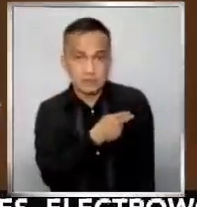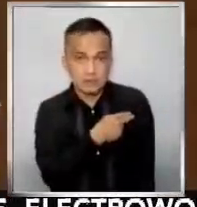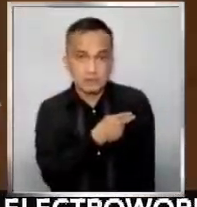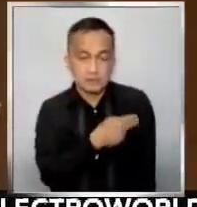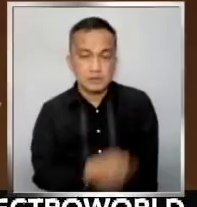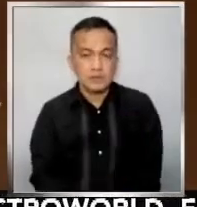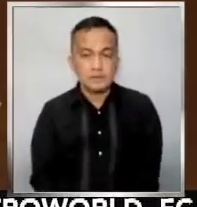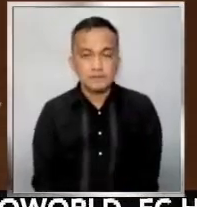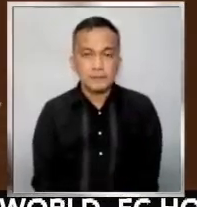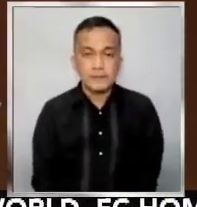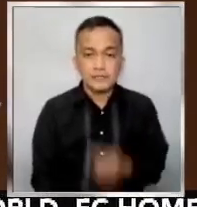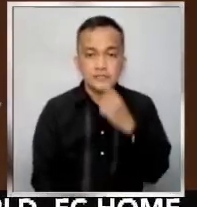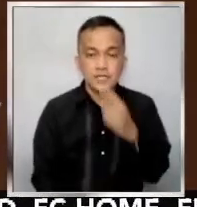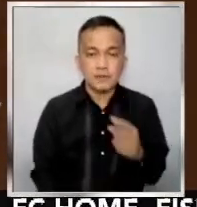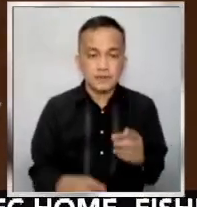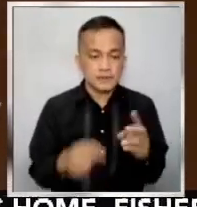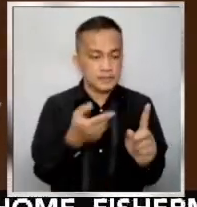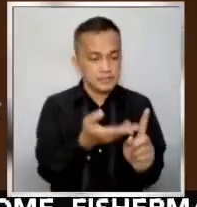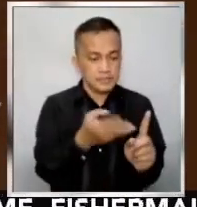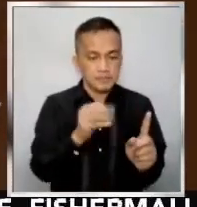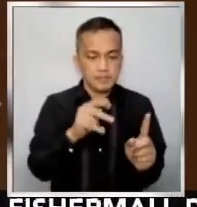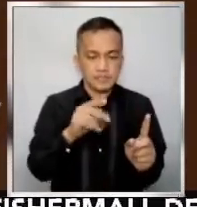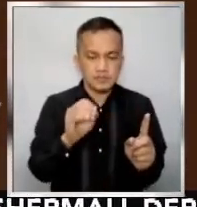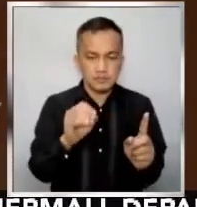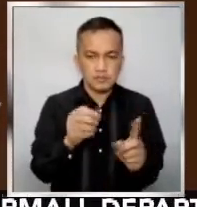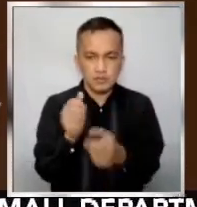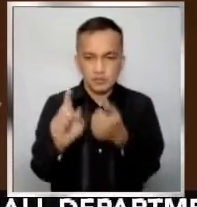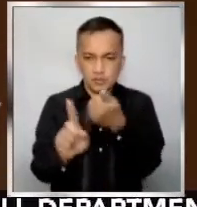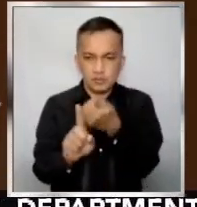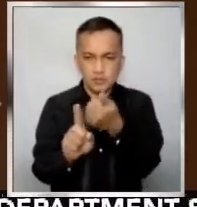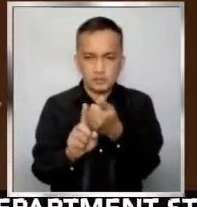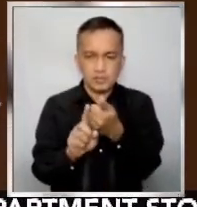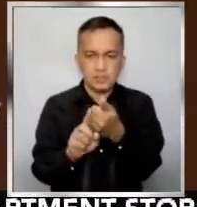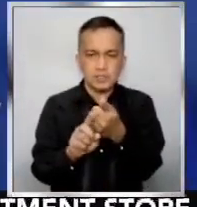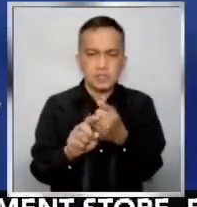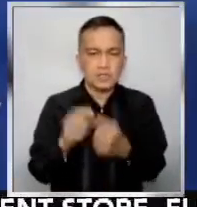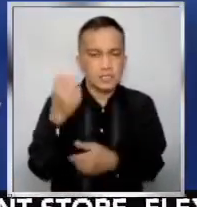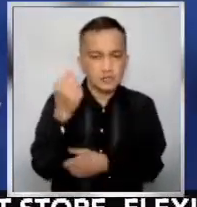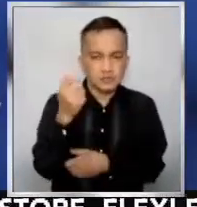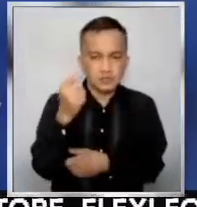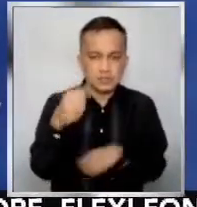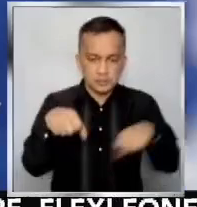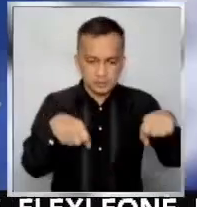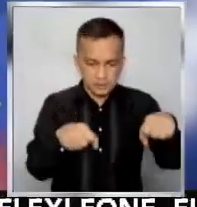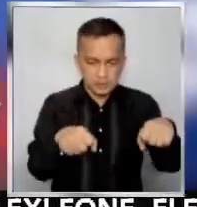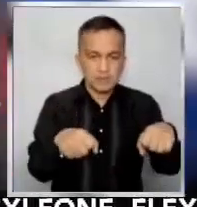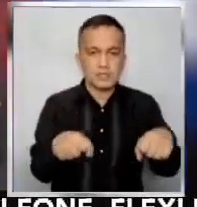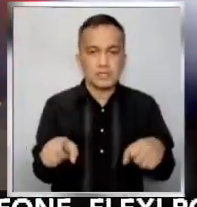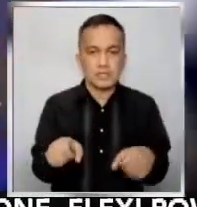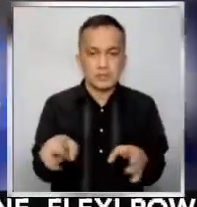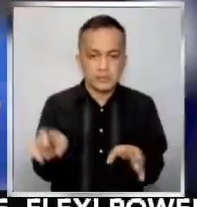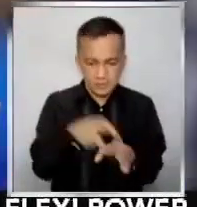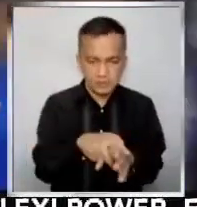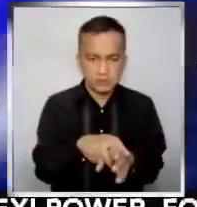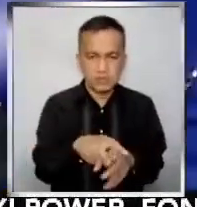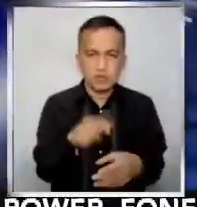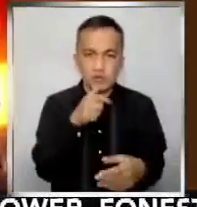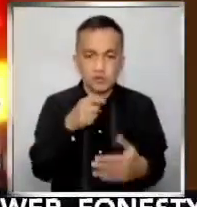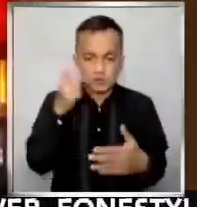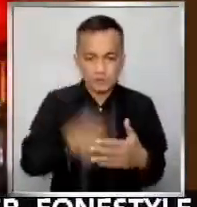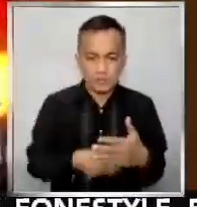Ayon kay Martino, otomatikong insured ang driver at pasahero ng motorcycle taxi na sasagot sa pagpapagamot sakaling